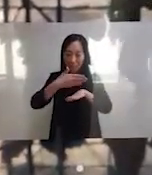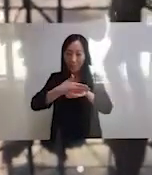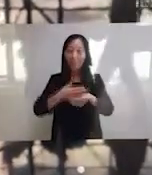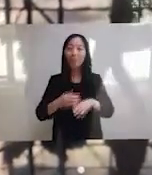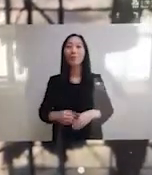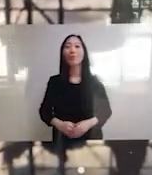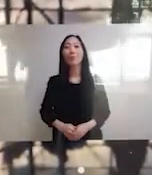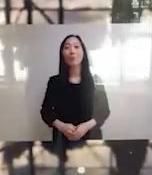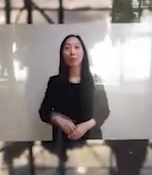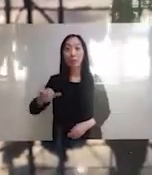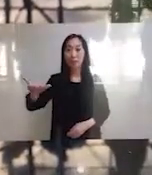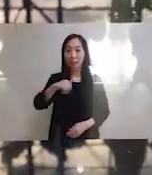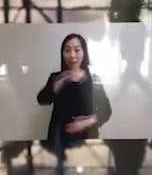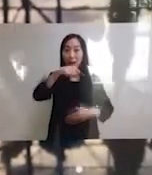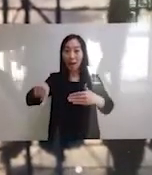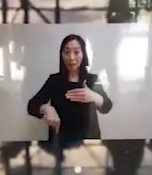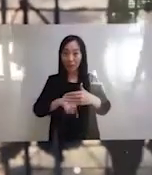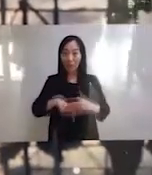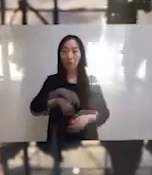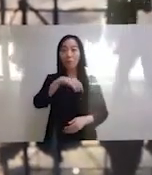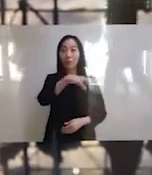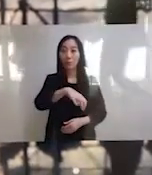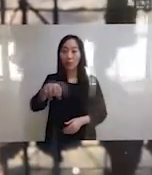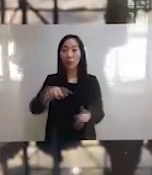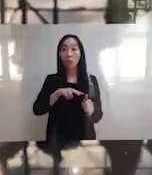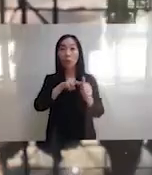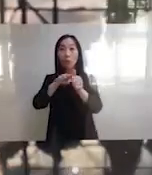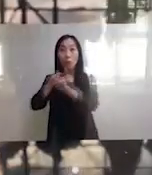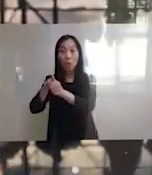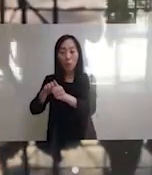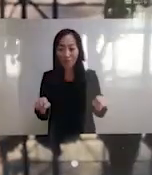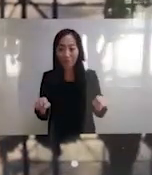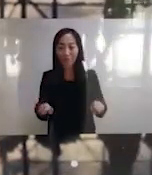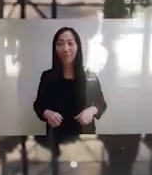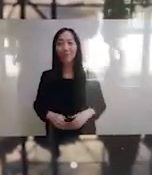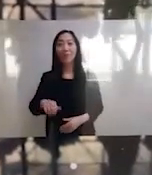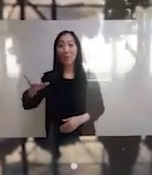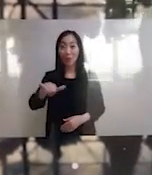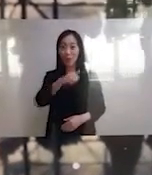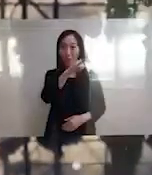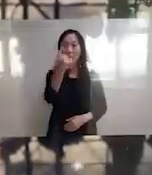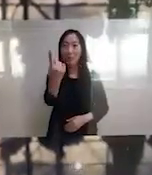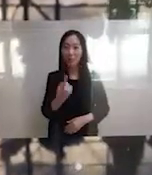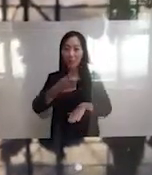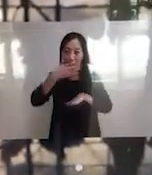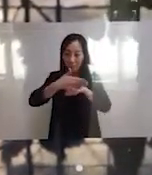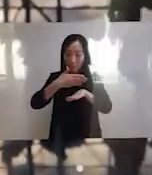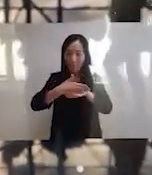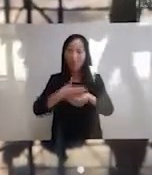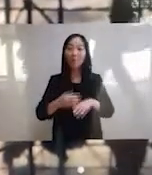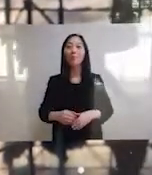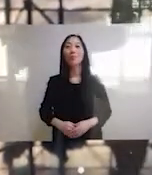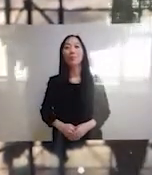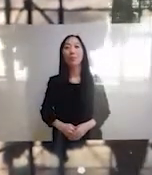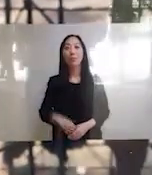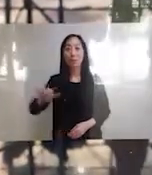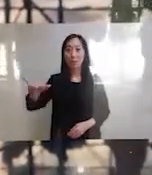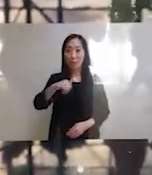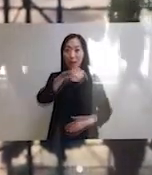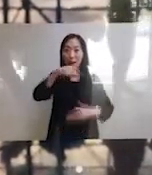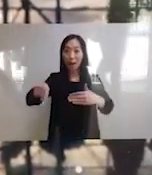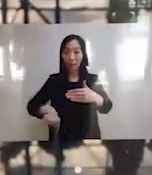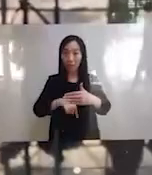키오스크의 활용 방법을 이제 시연을 하였고요. 기본 안내 화면은 왼쪽에 있는 것과 같이 공항 안내 그 키오스크에